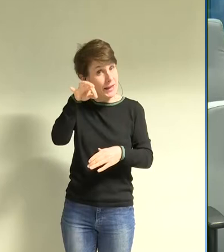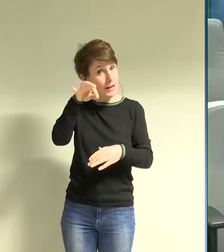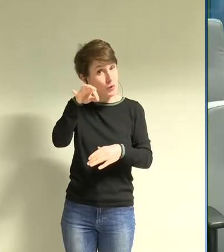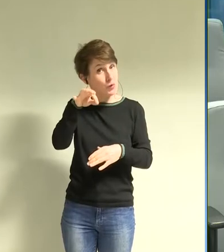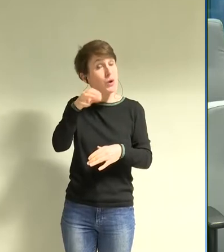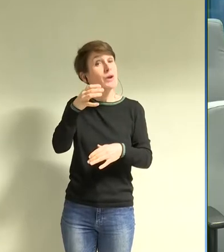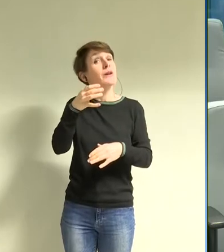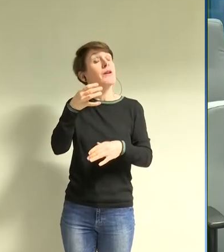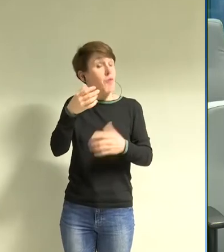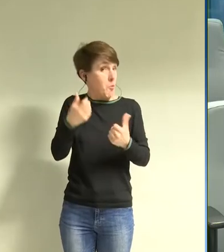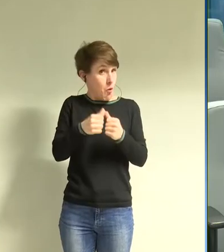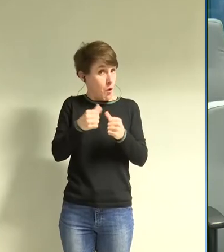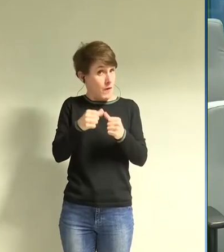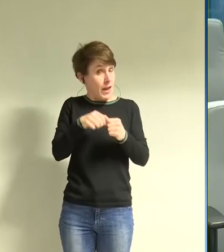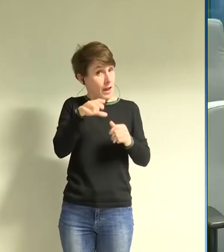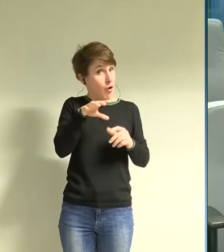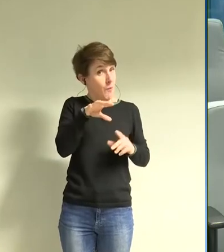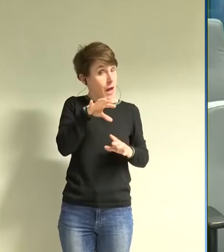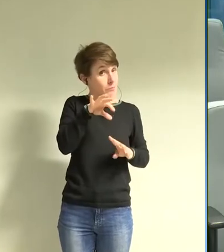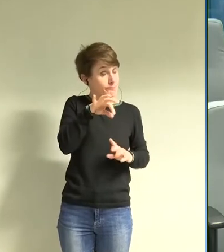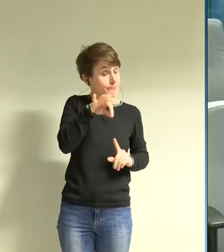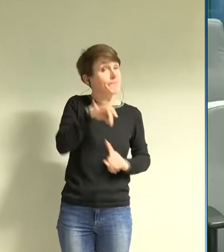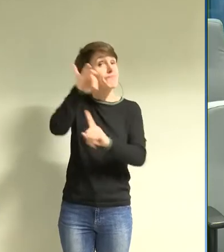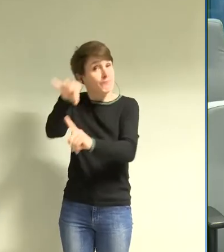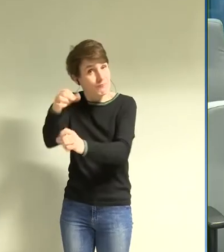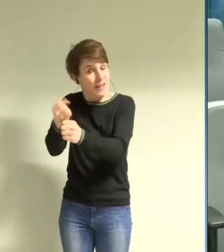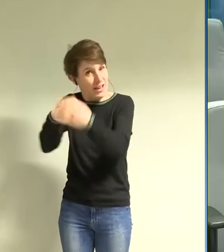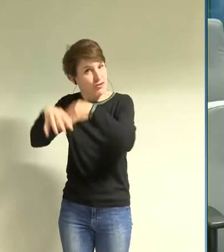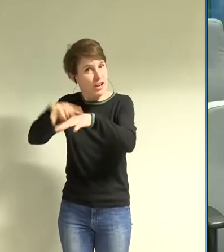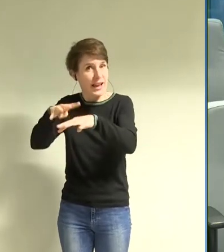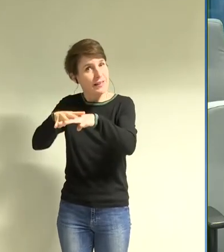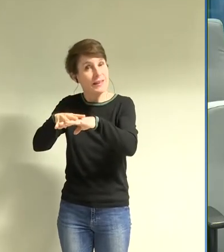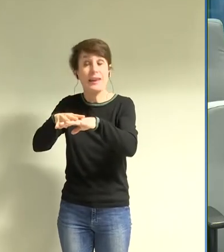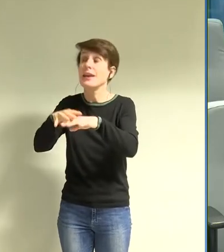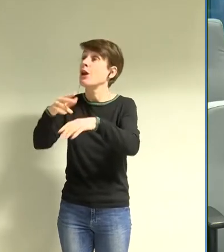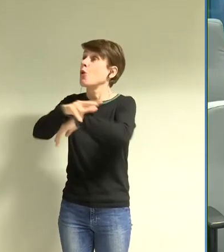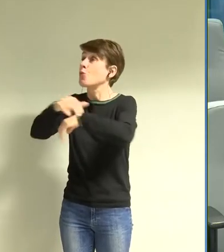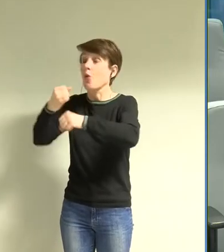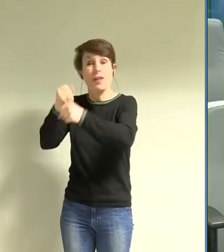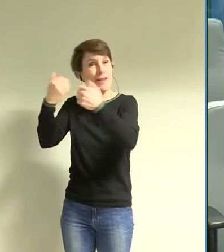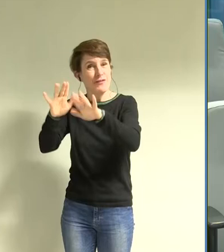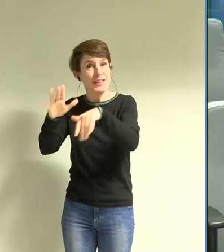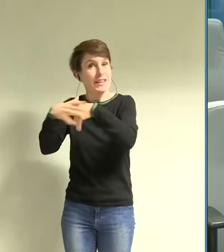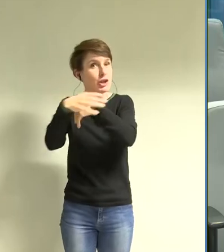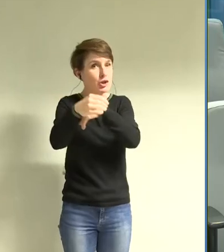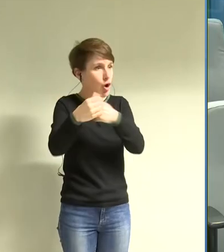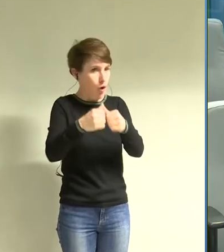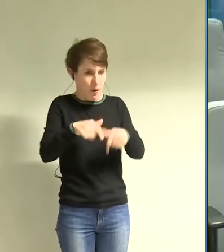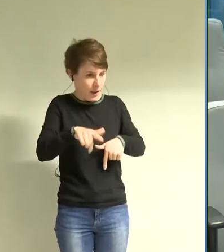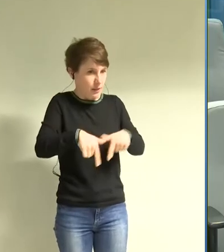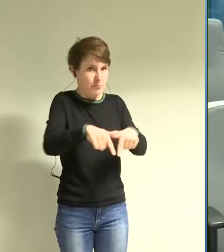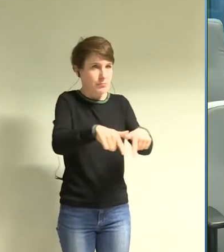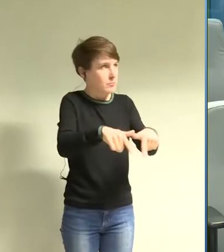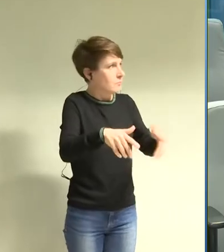quartiers de sortir du boulot en enjambant des dealers qui empêcherait par leur consommation la dernière boulangerie